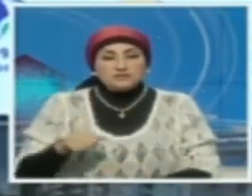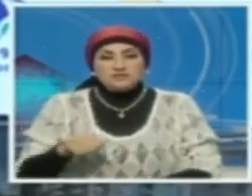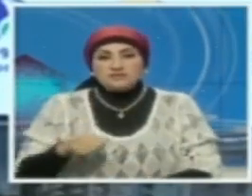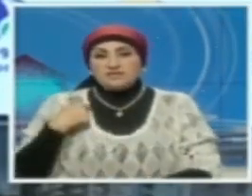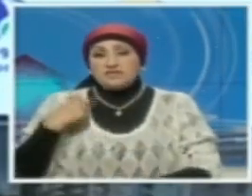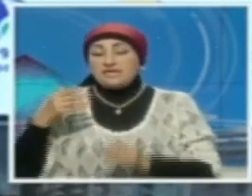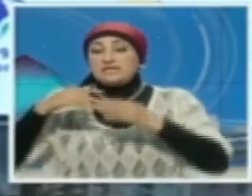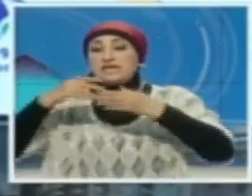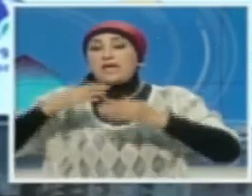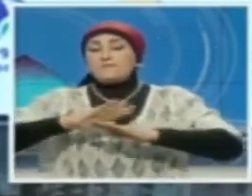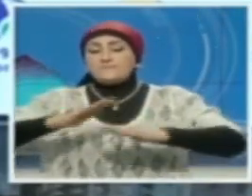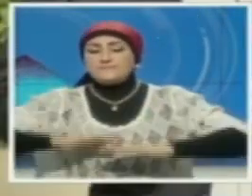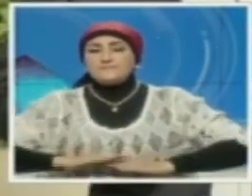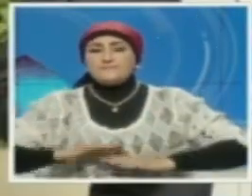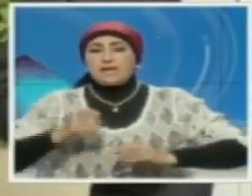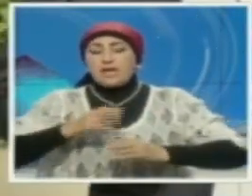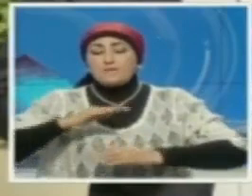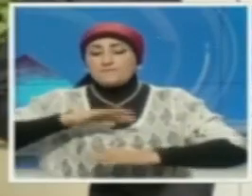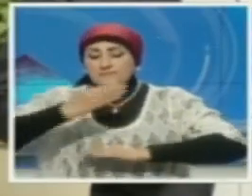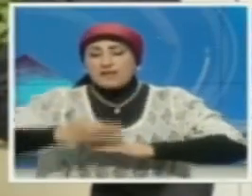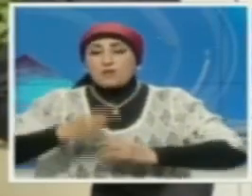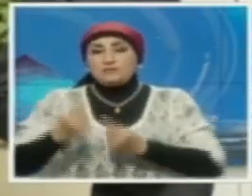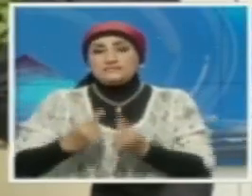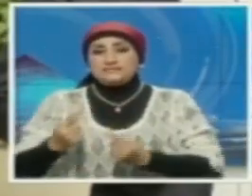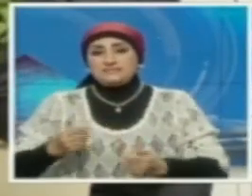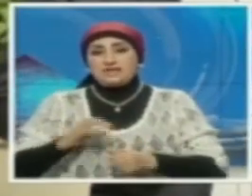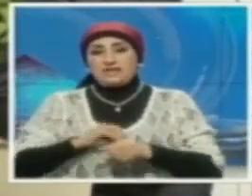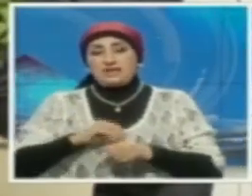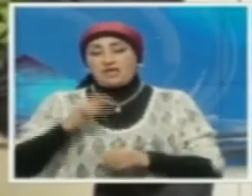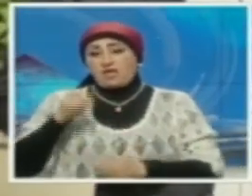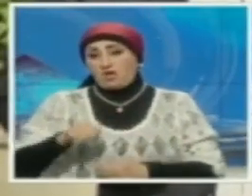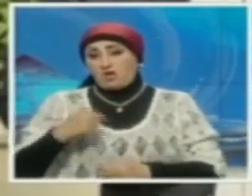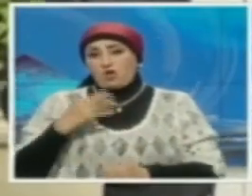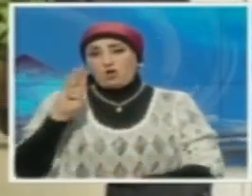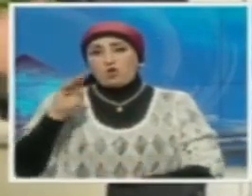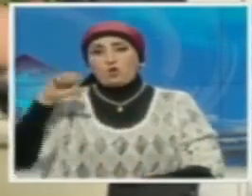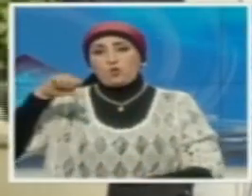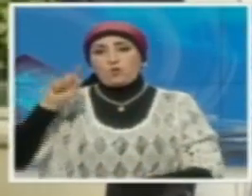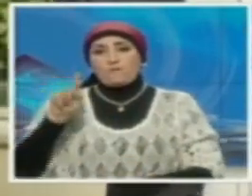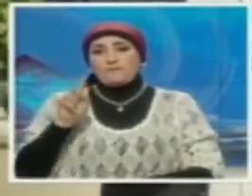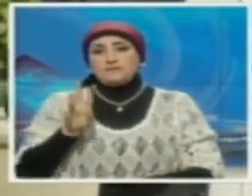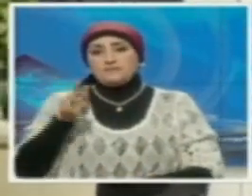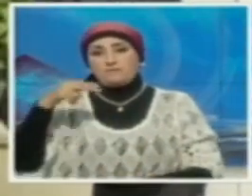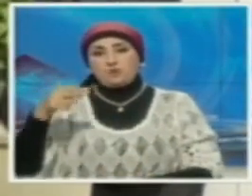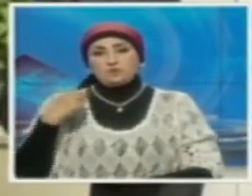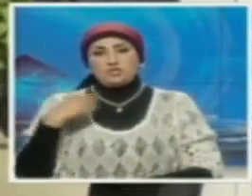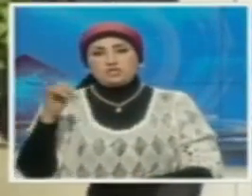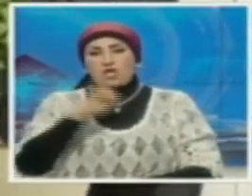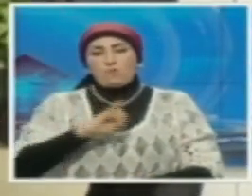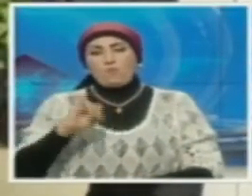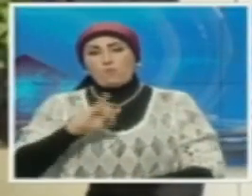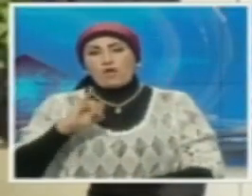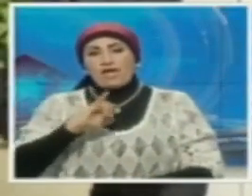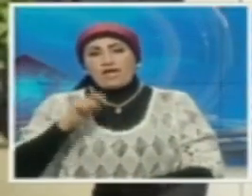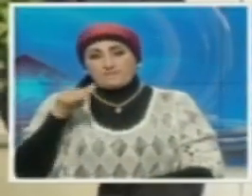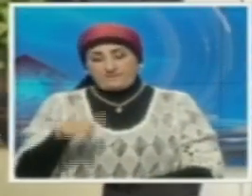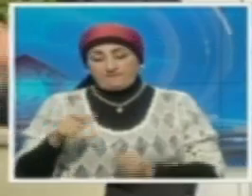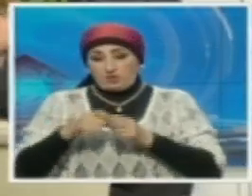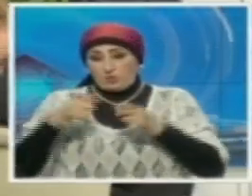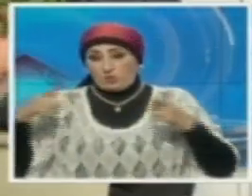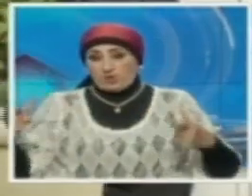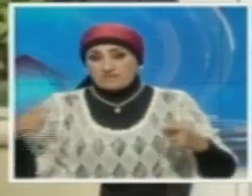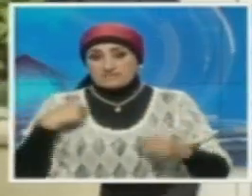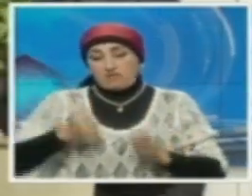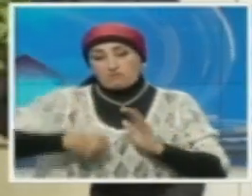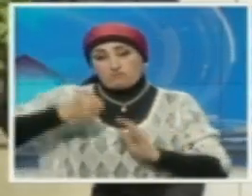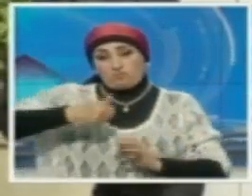والأسطح بالنظام الذكي. قبل انطلاق مؤتمر المناخ كوب 27 والذي يحظى باهتمام دولي واقليمي واسع،